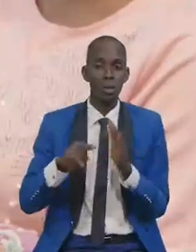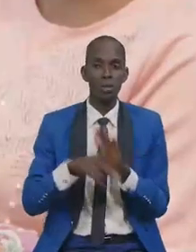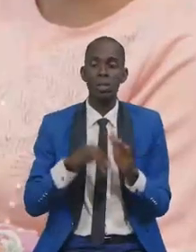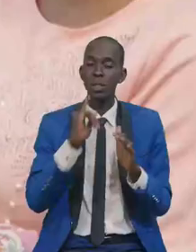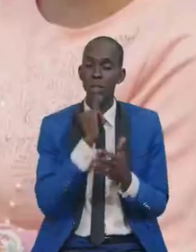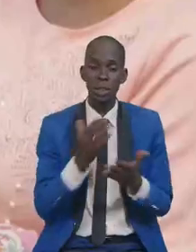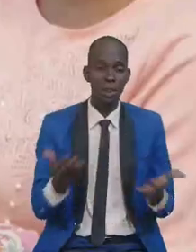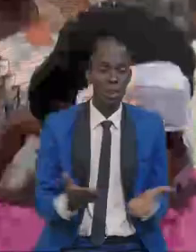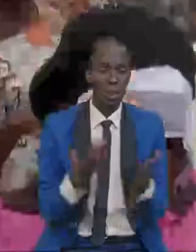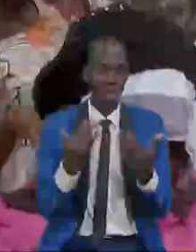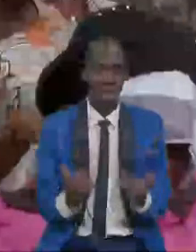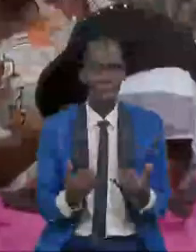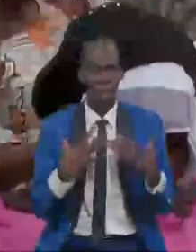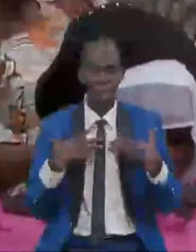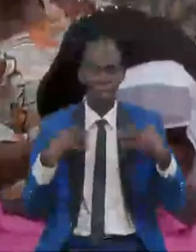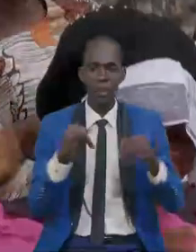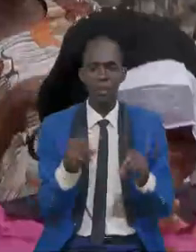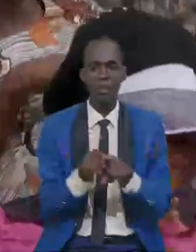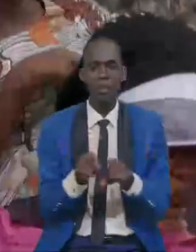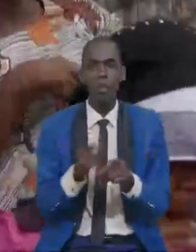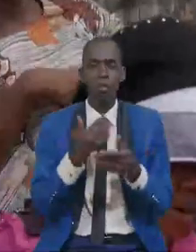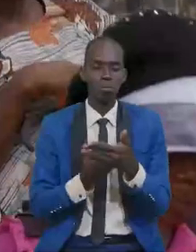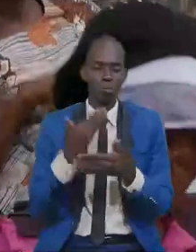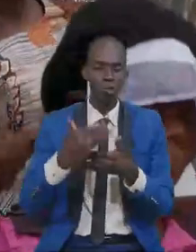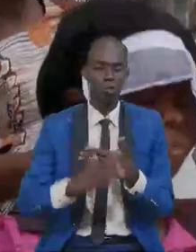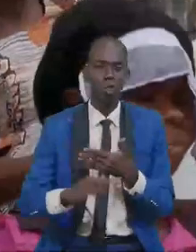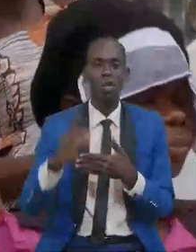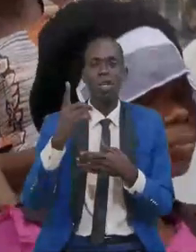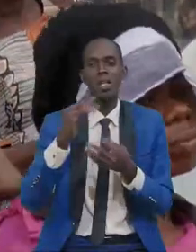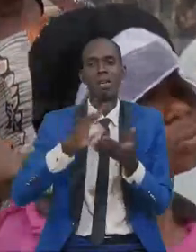Le pardon est venu. La guérison est venue.